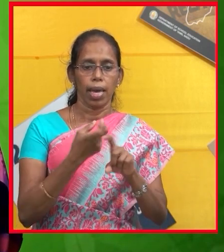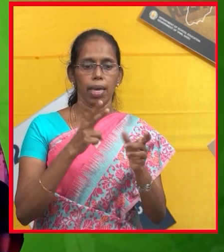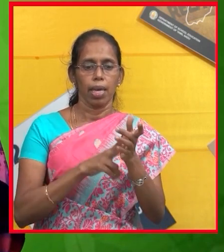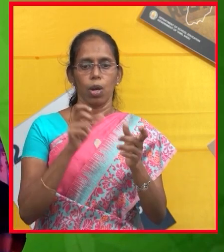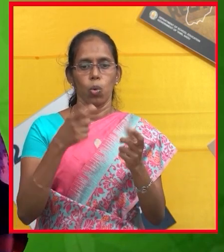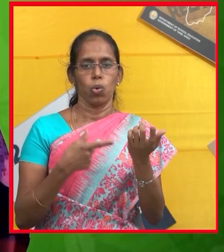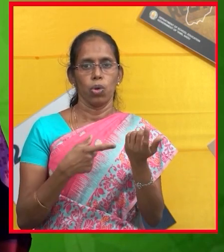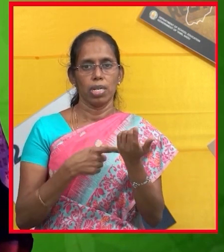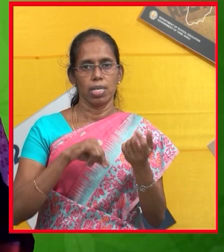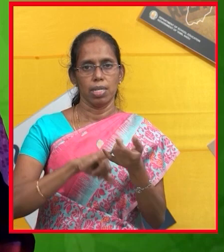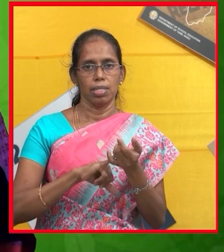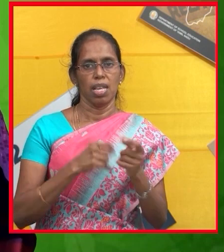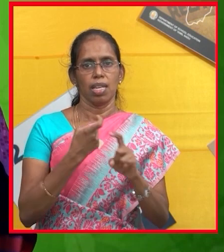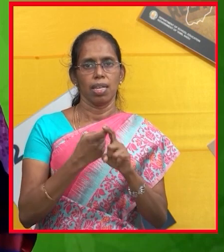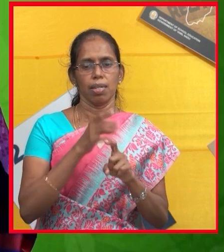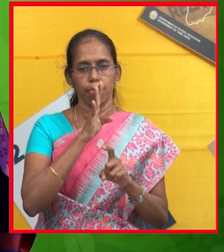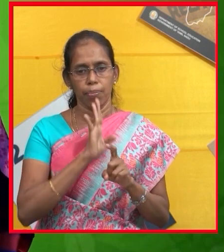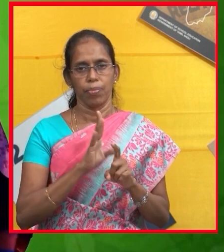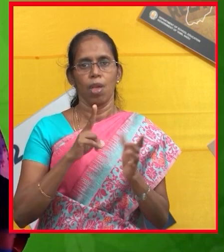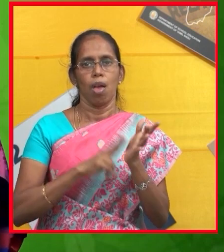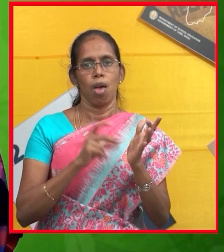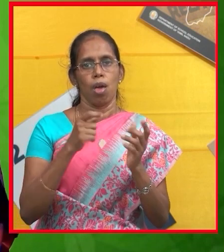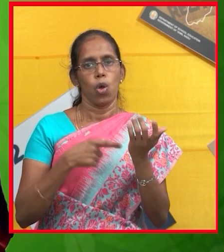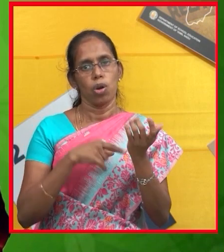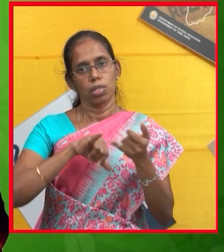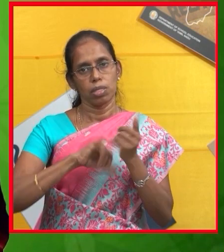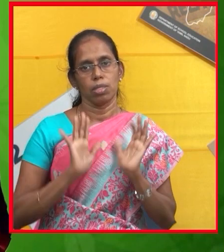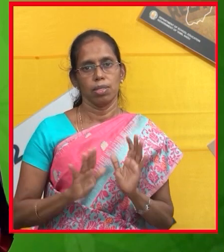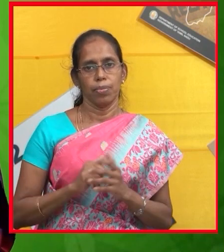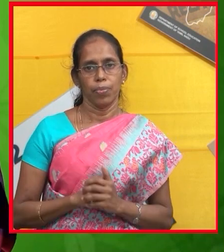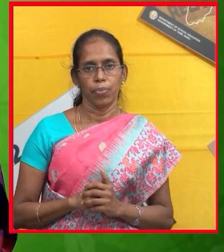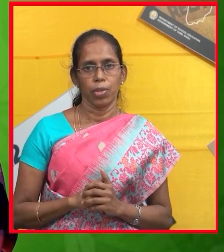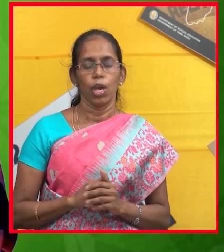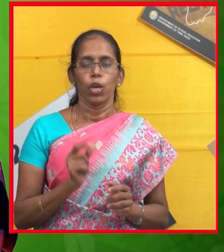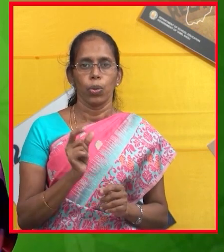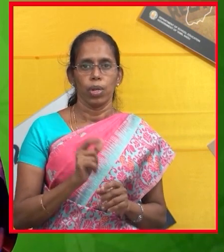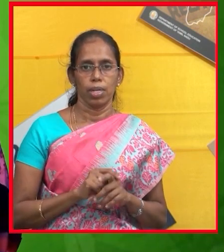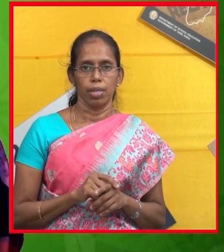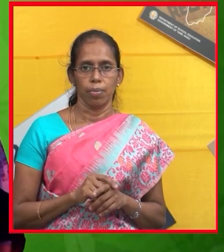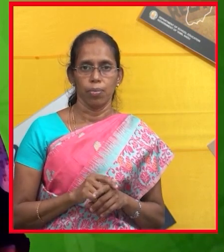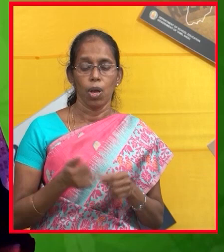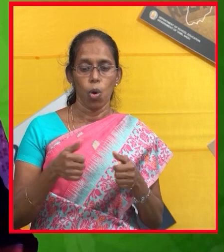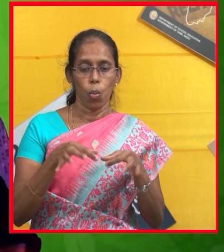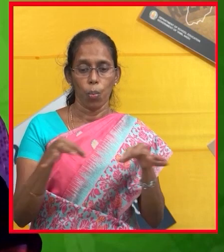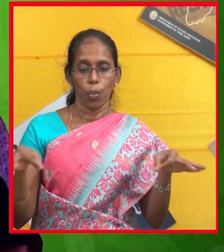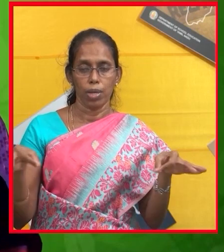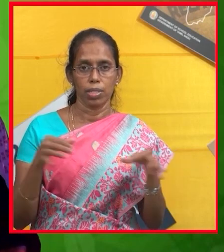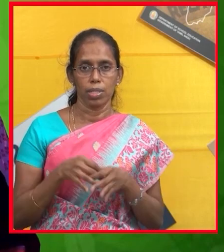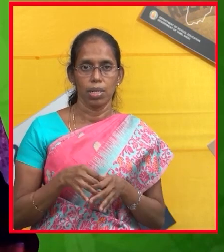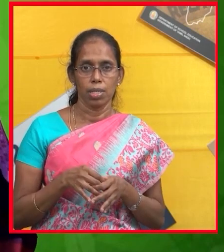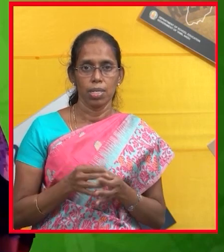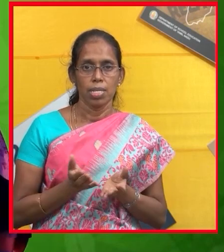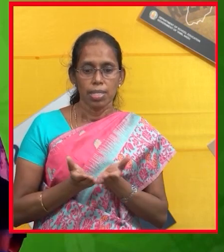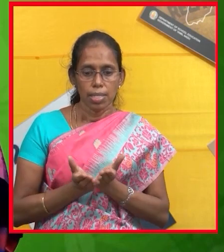KNOTS. கே வந்து சைலண்ட், நாட்ஸ்ன்னு ப்ரொனவுன்ஸ் பண்ணணும். அது வந்து யூனிட். அது எதை மெஷர் பண்ணுற யூனிட்